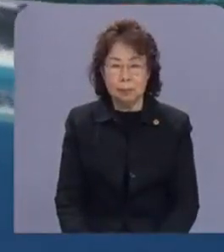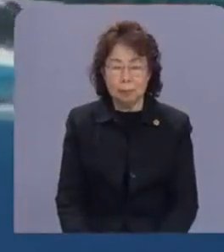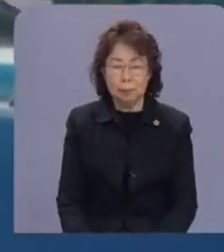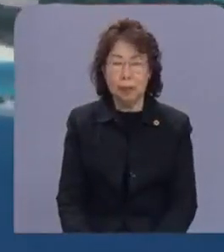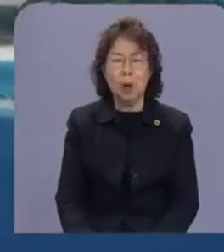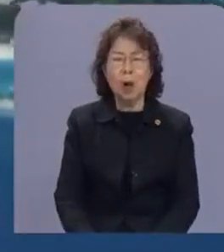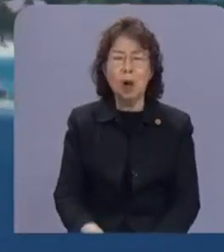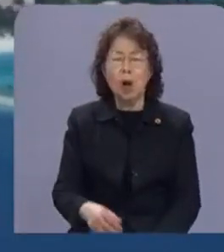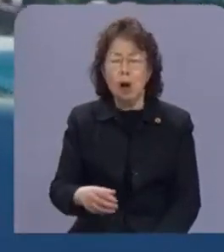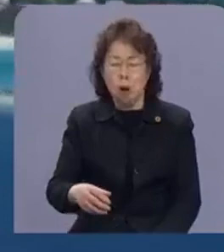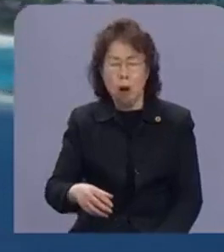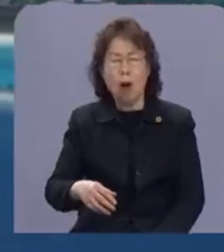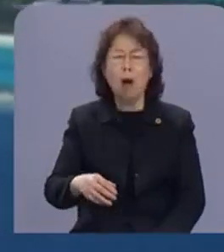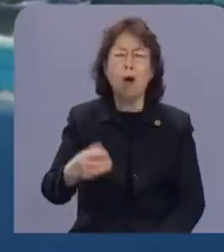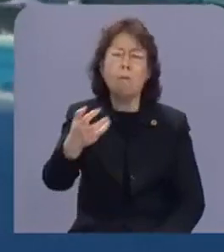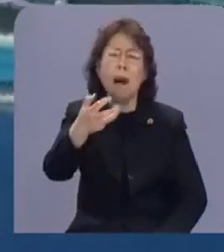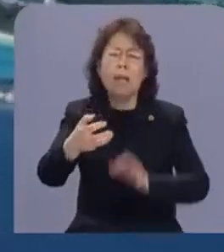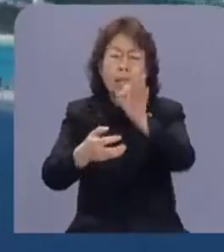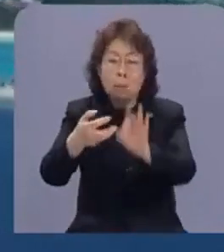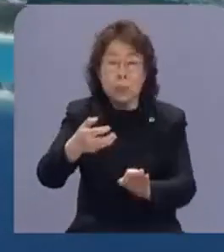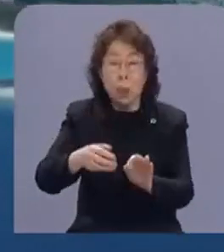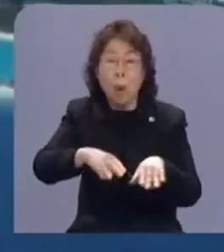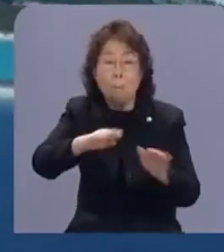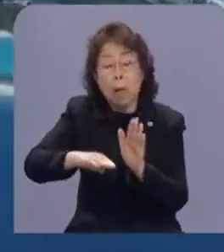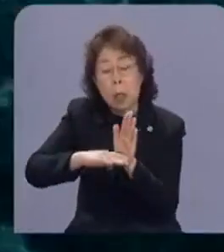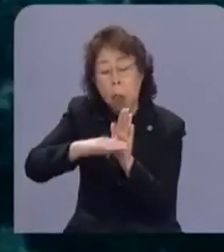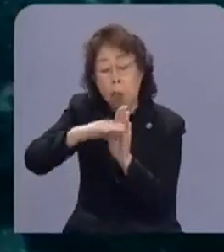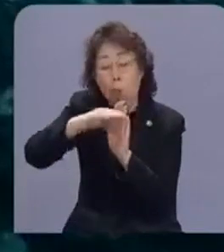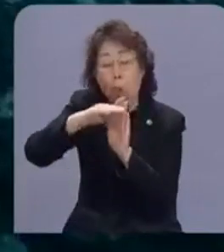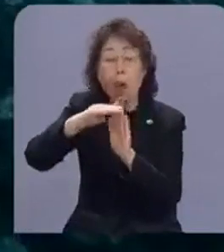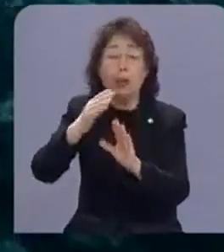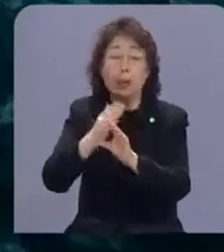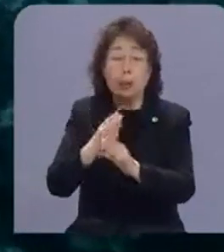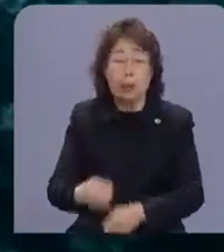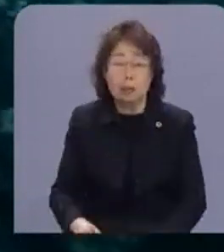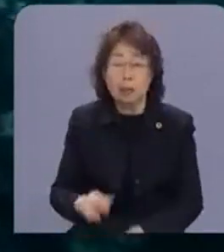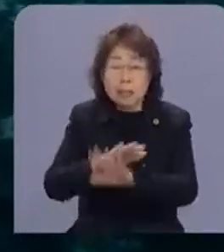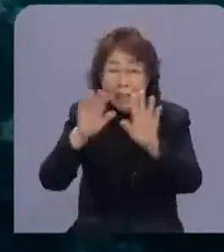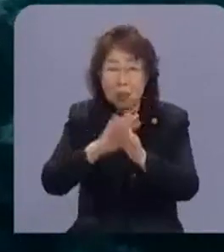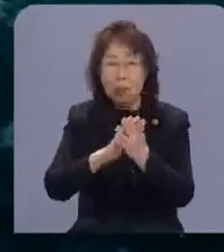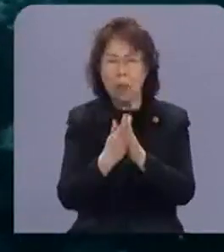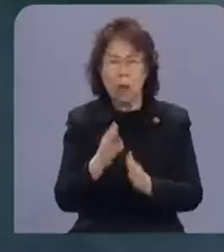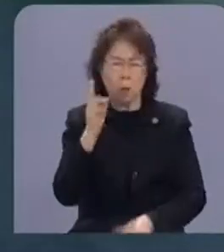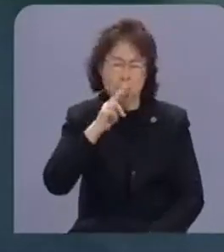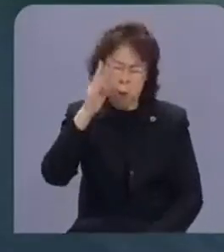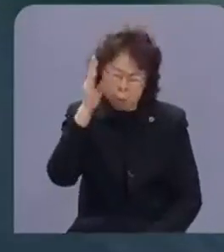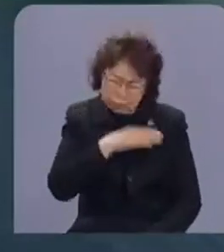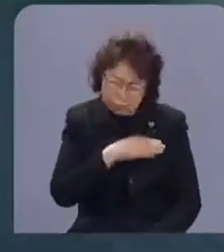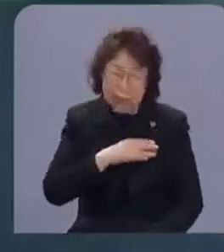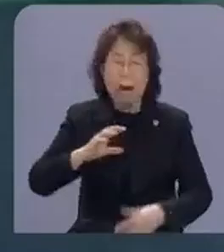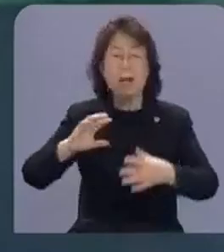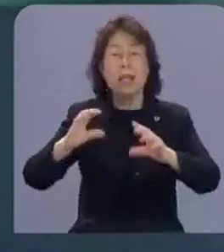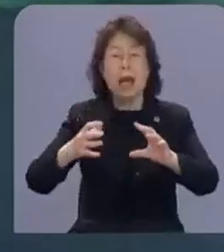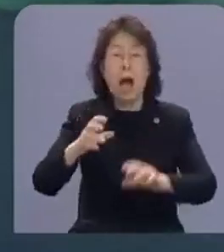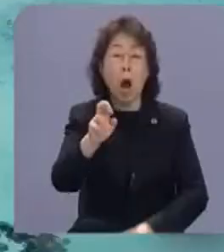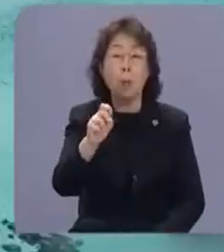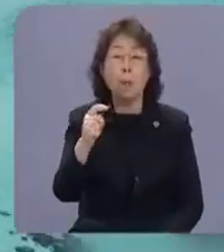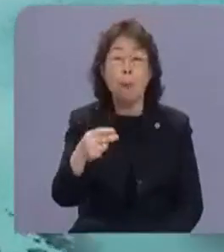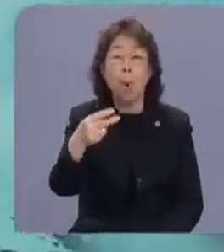국토의 80%가 해발고도 1m가 되지 않는 몰디브. 기후 변화에 가장 취약한 국가 중 하나로